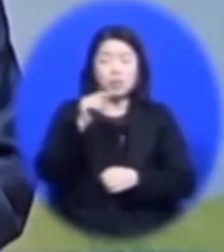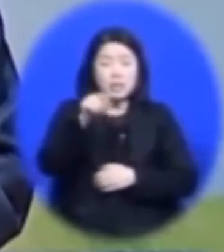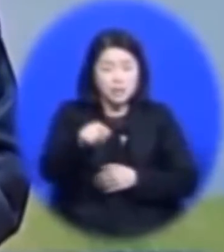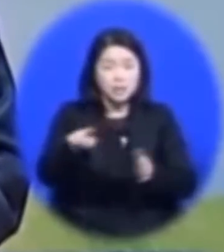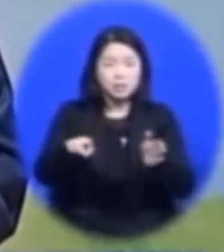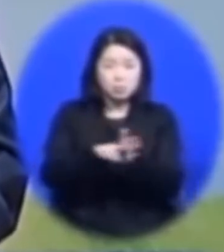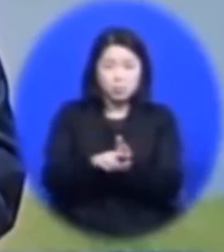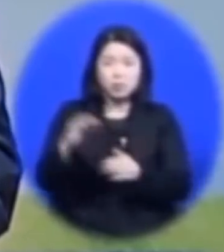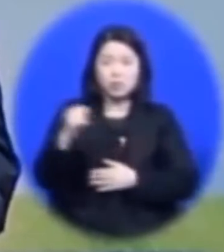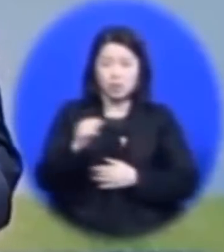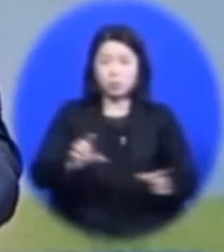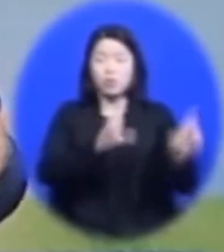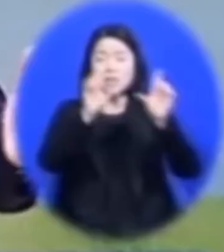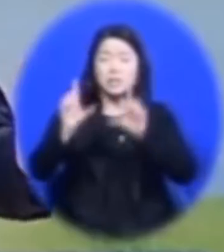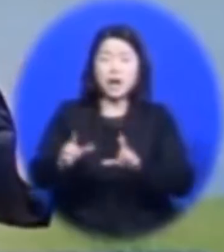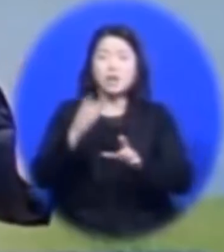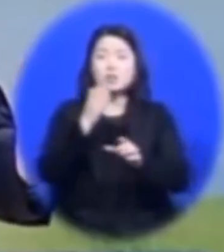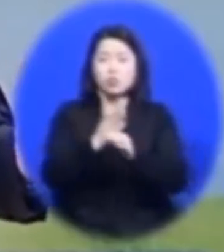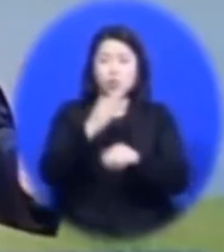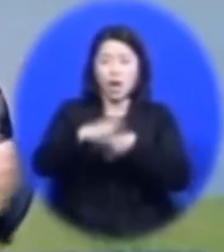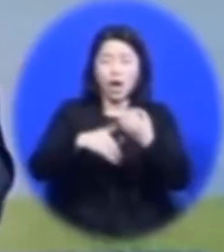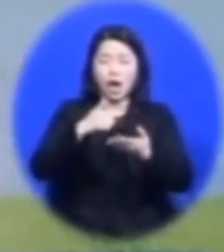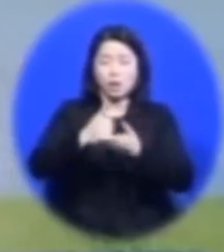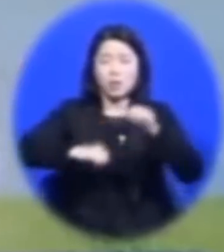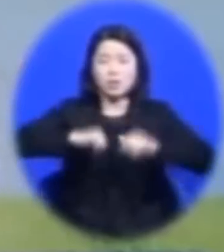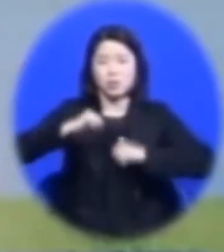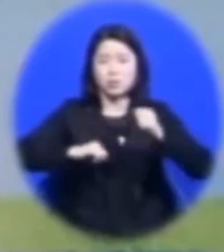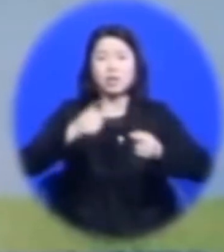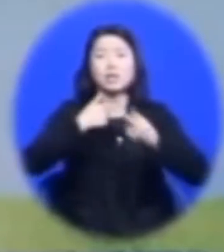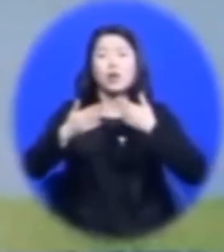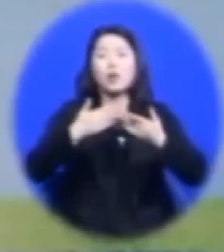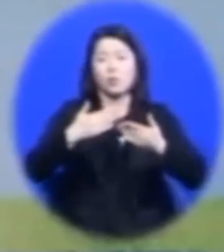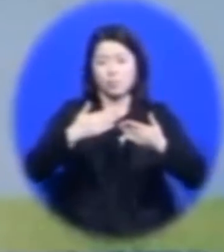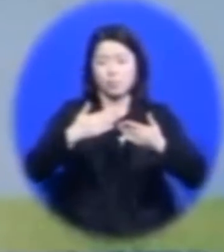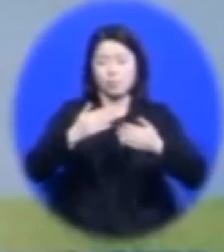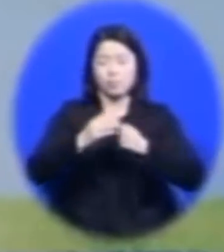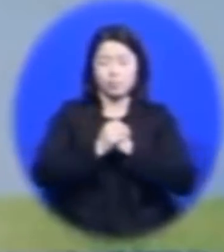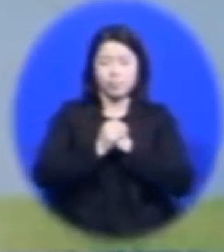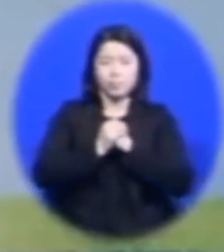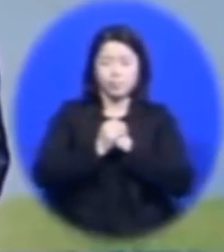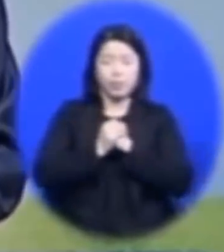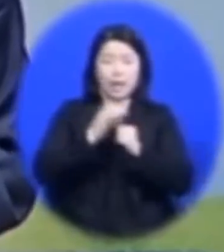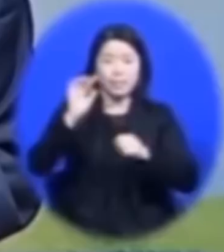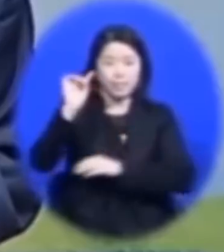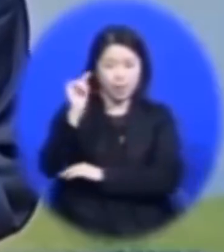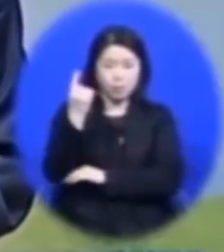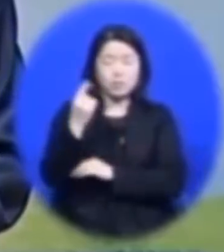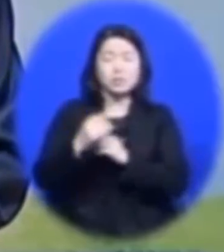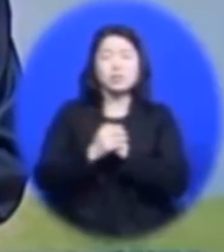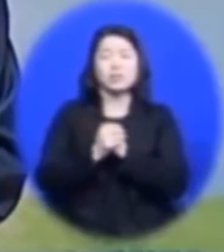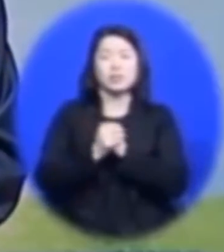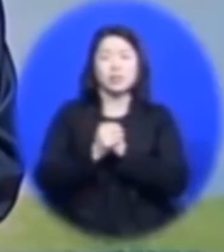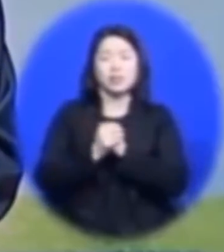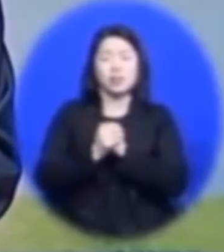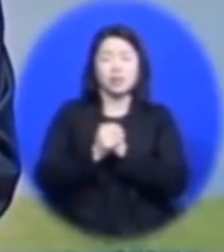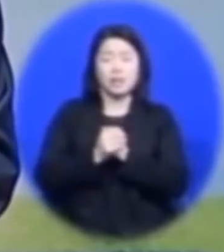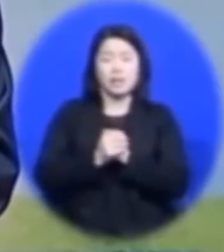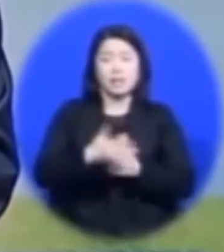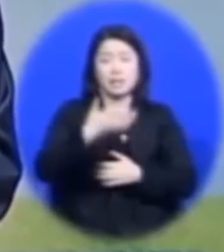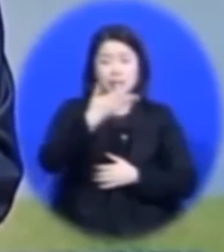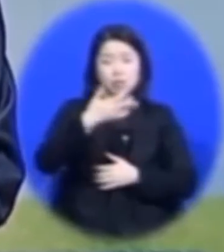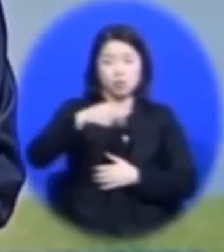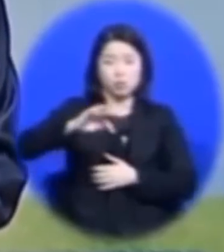믿음으로 살았다 가 하나님의 역사를 그가 경험한 거죠 다윗은 19절에